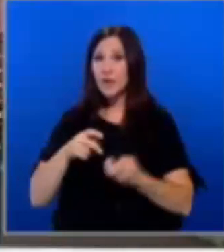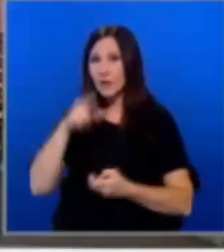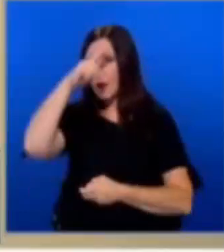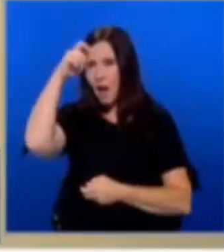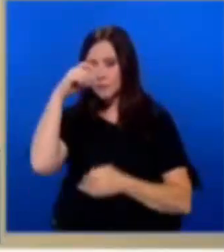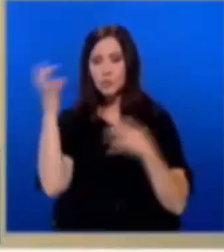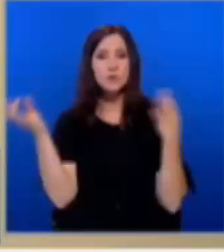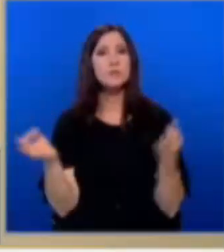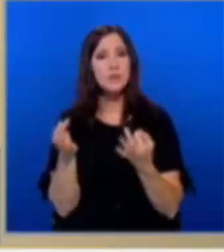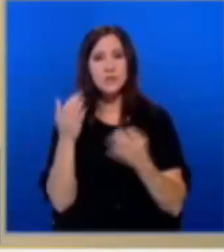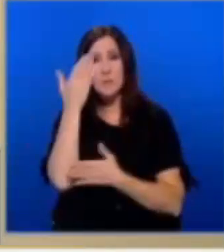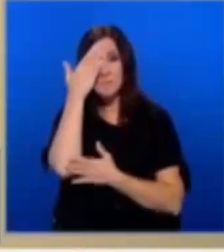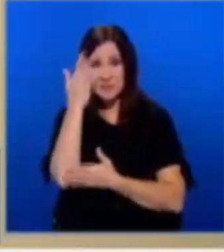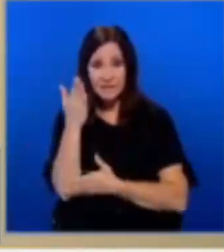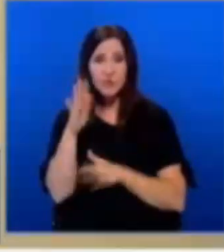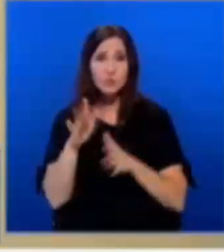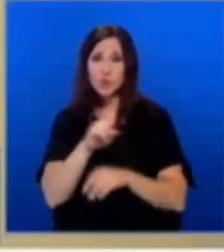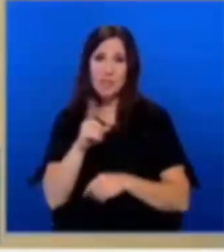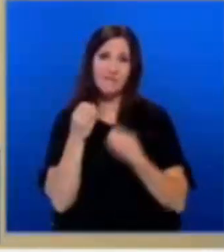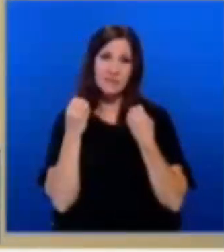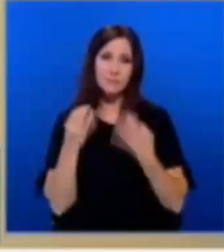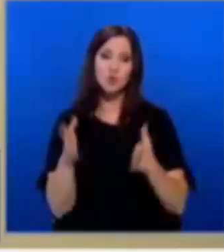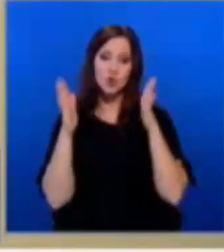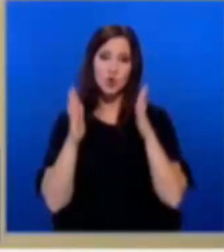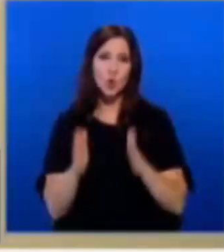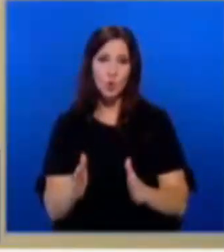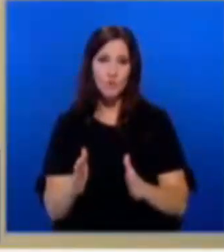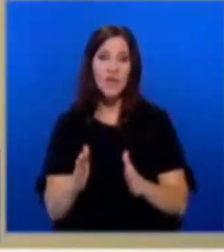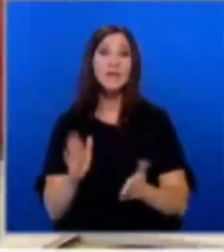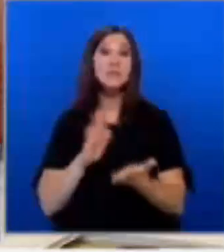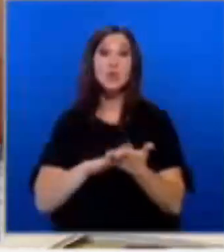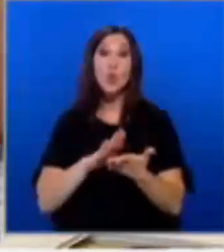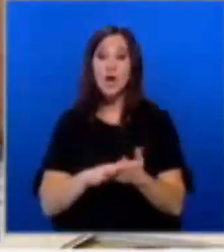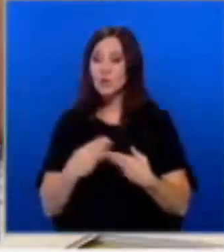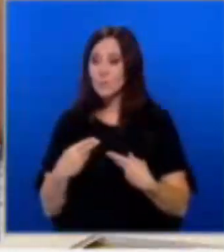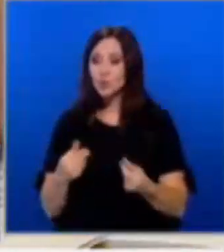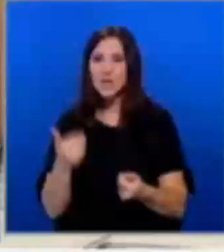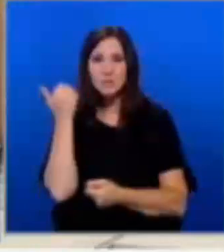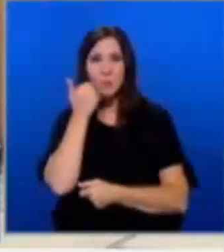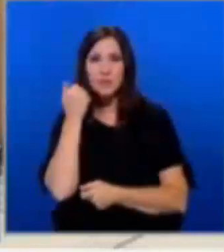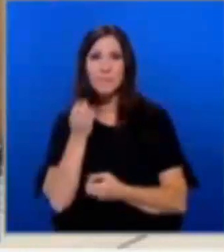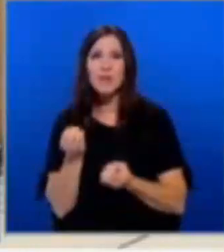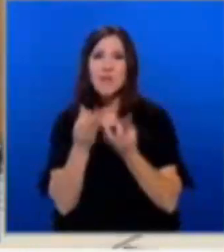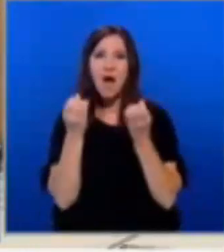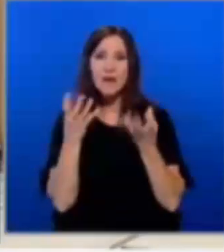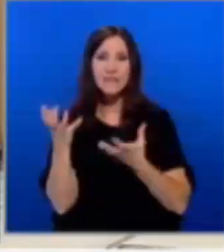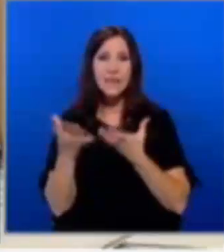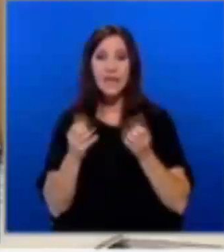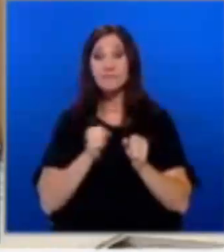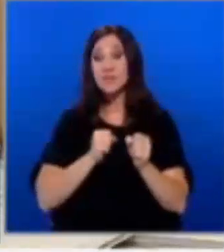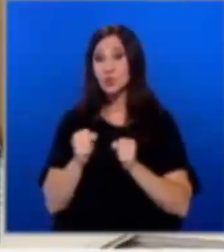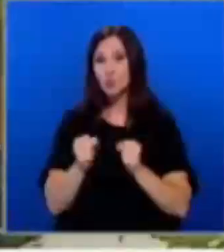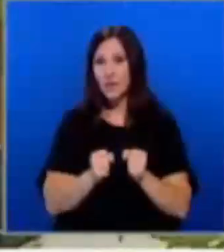лятото, специалистите признават, че е почти невъзможно да се установи и да се докаже продажбата и употребата на райски газ в